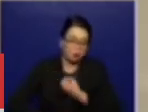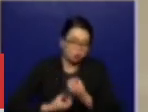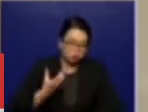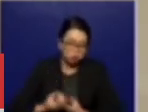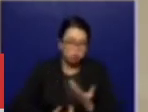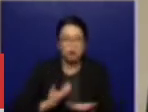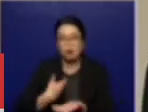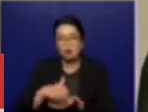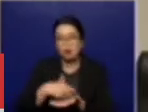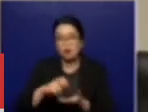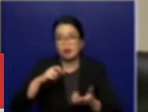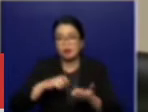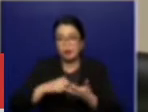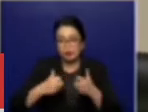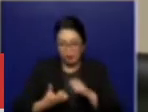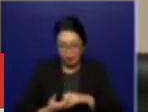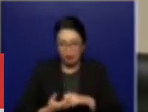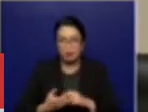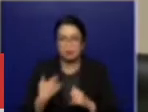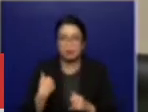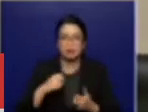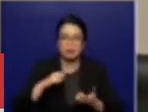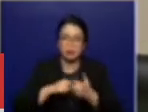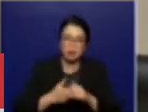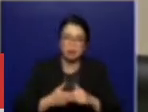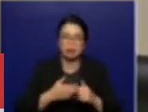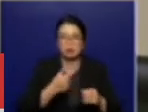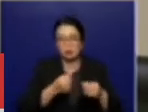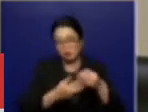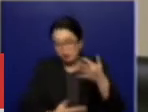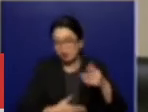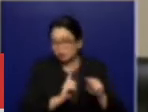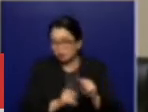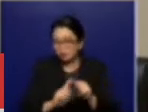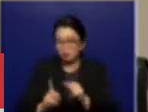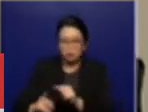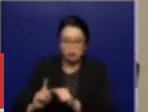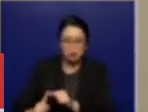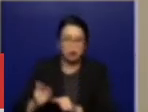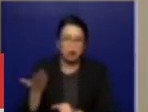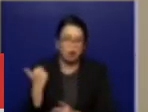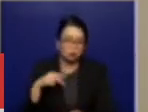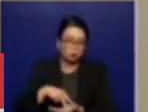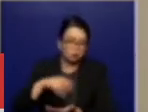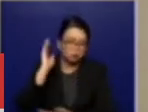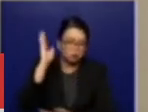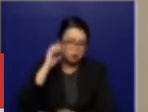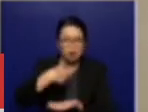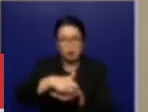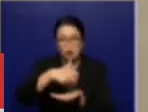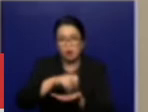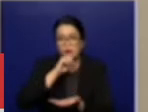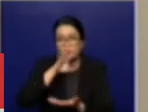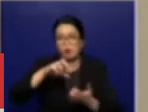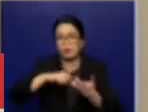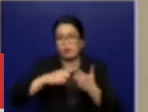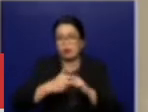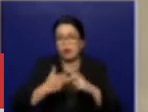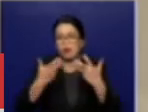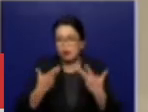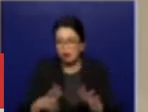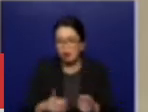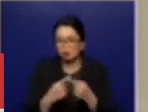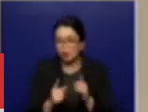ครั้งยืนยันนะครับหลายปัญหานี่เราได้เคยพูดในสภาแห่งนี้นะครับแต่มันยังไม่ได้รับการแก้